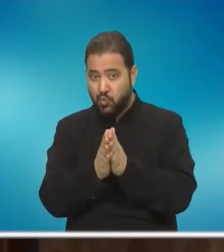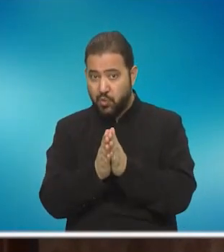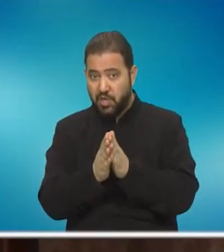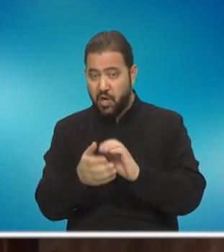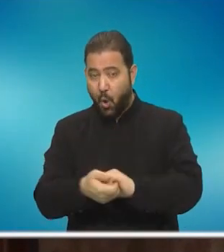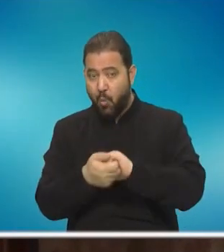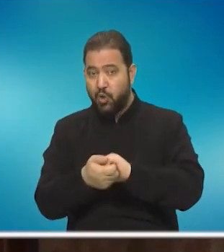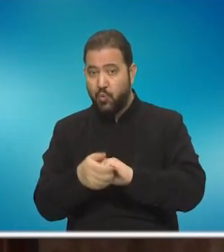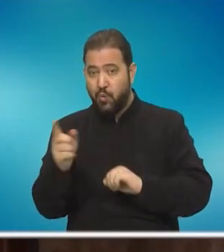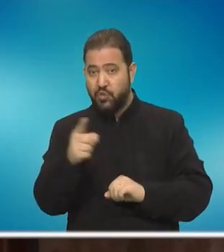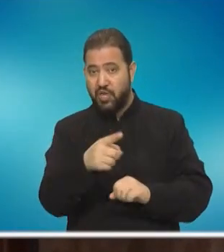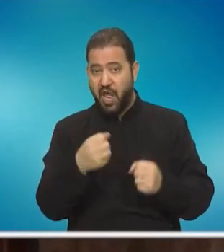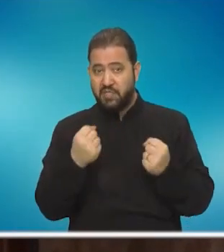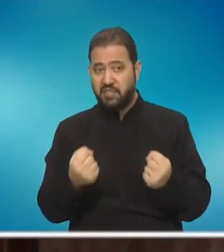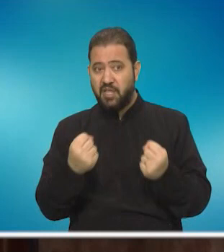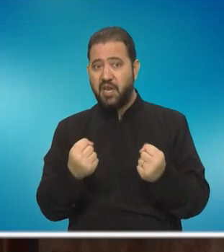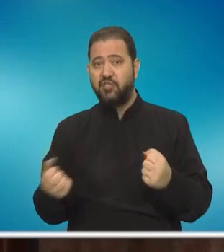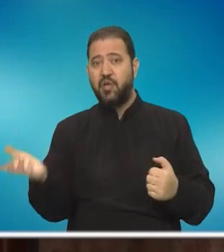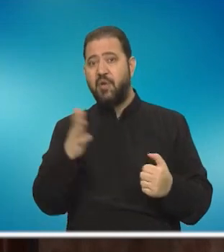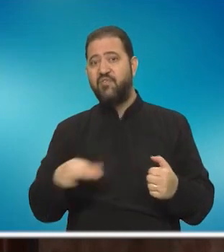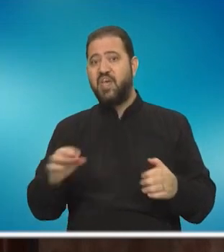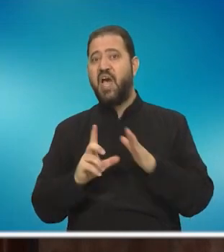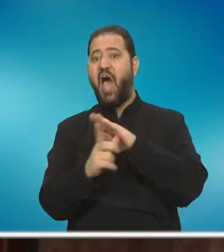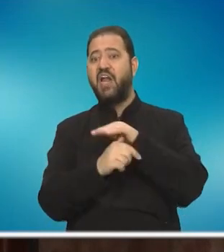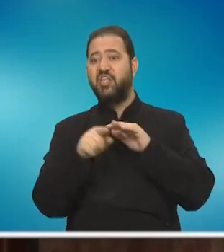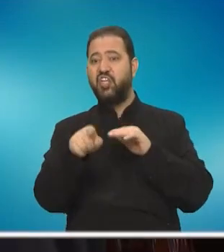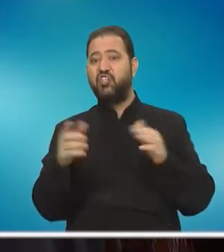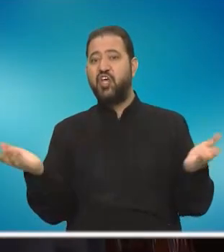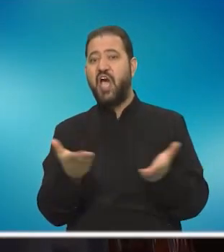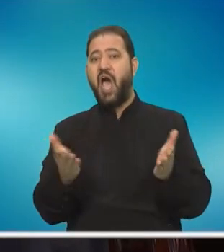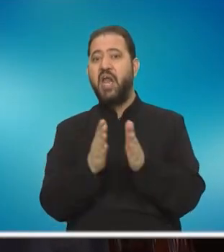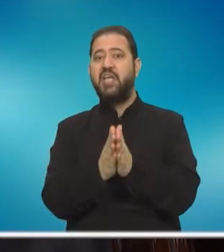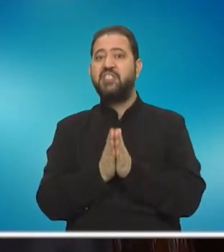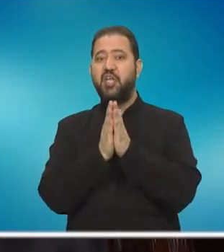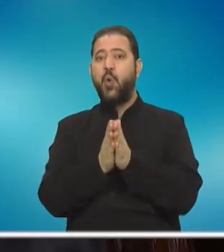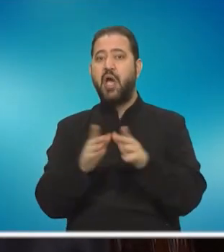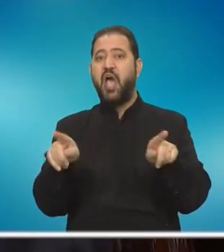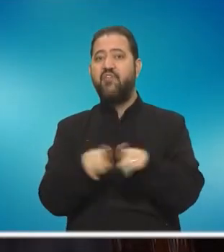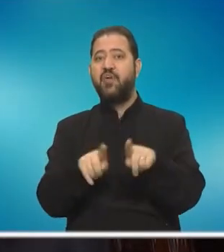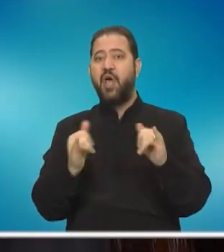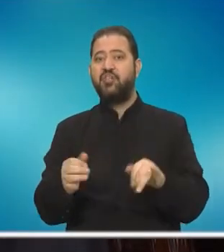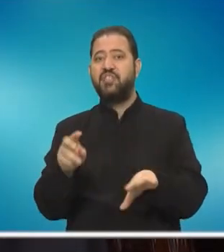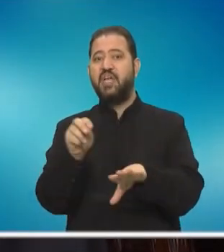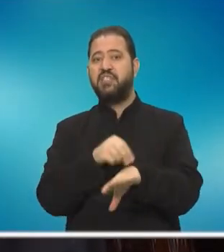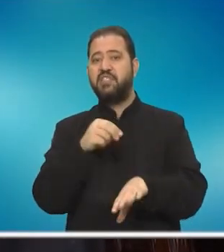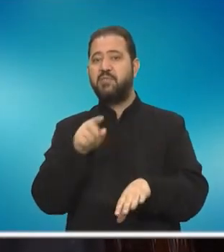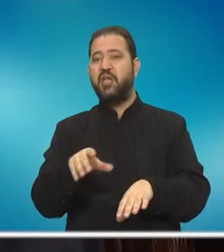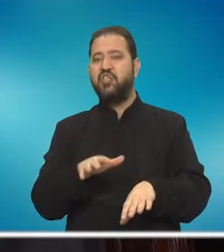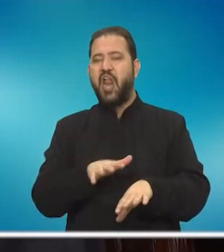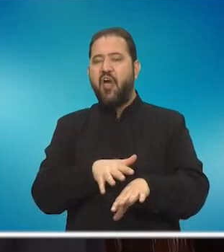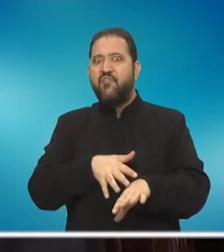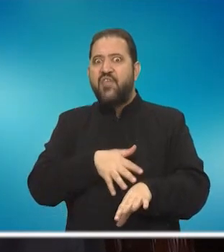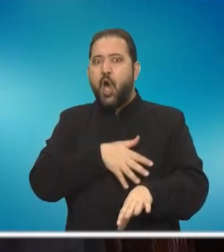împuternicește și practic întărește pe fiecare dintre cei care se roagă pentru ca astfel să simtă acel fior